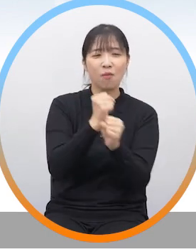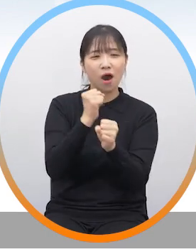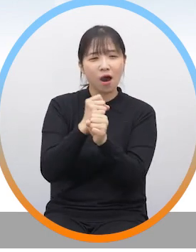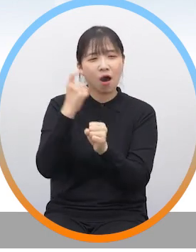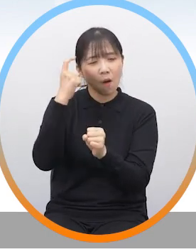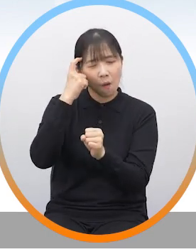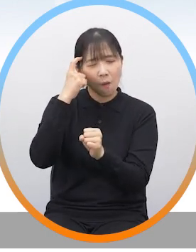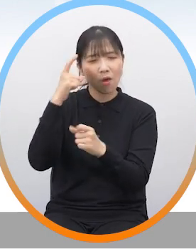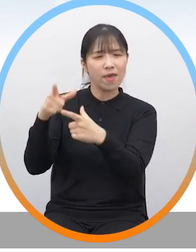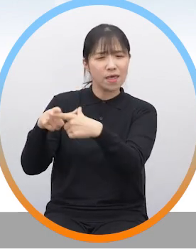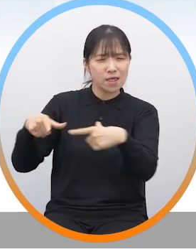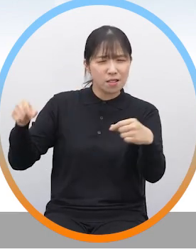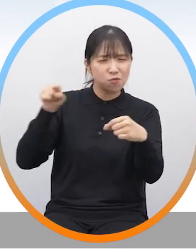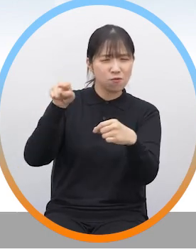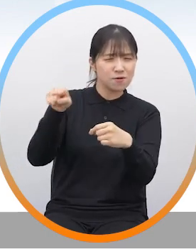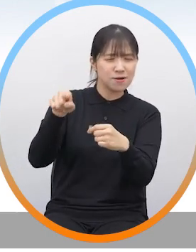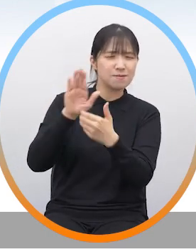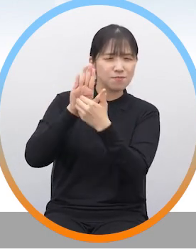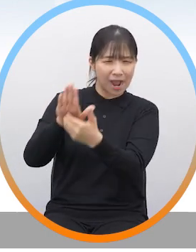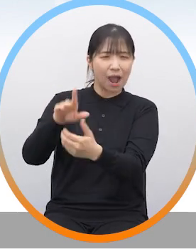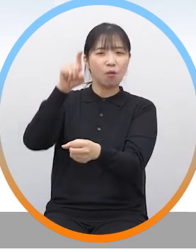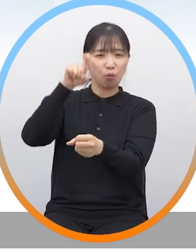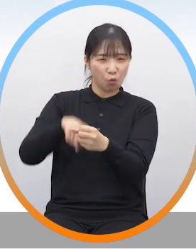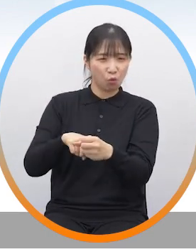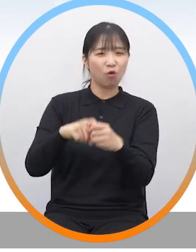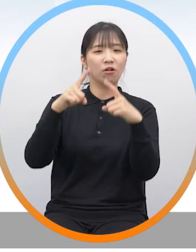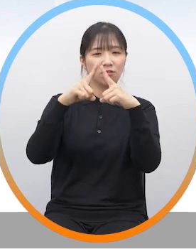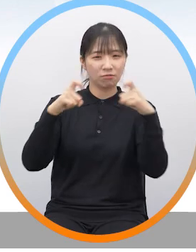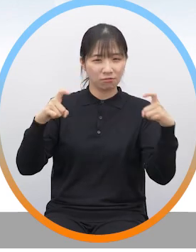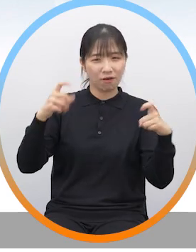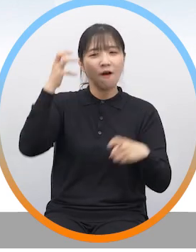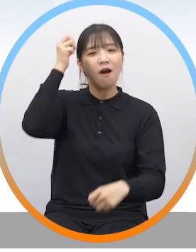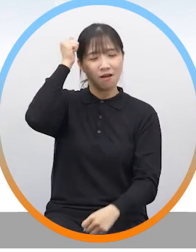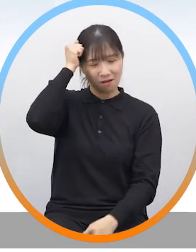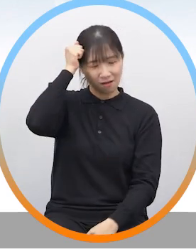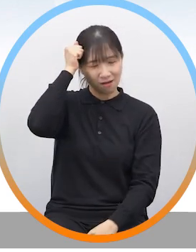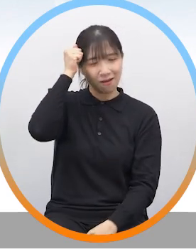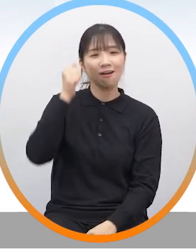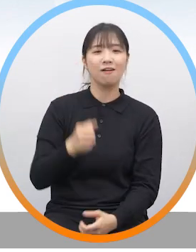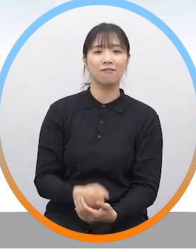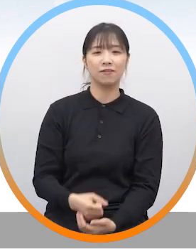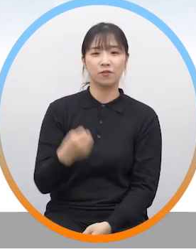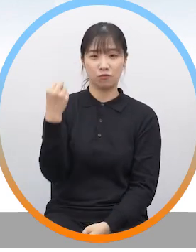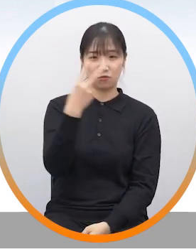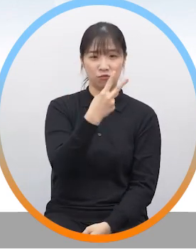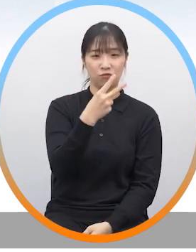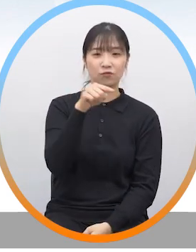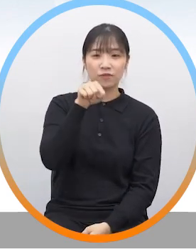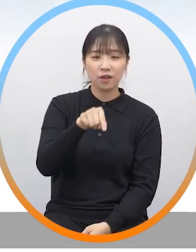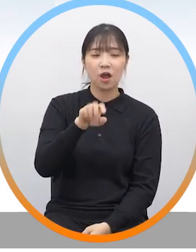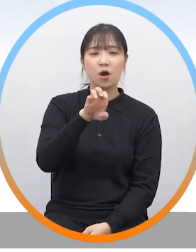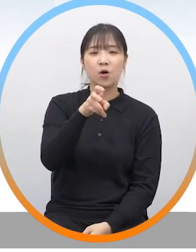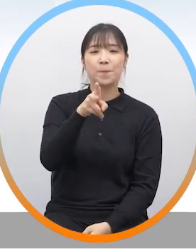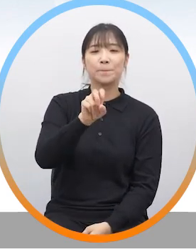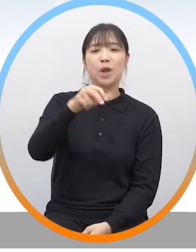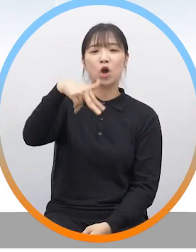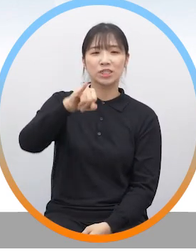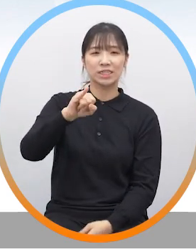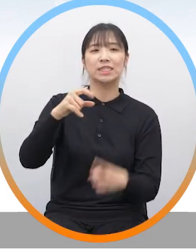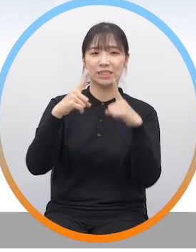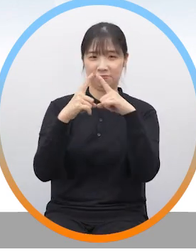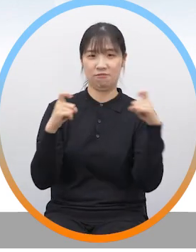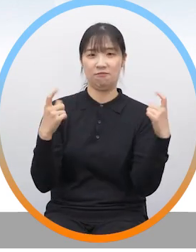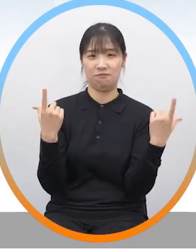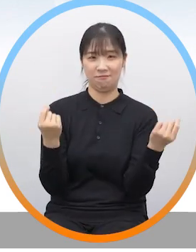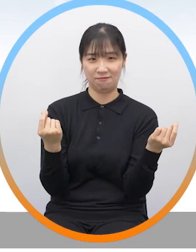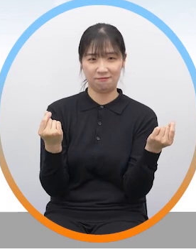왜구를 위해서 지어진 성들이다, 이런 것을 좀 염두에 두시고 나간 읍성은